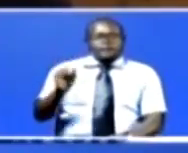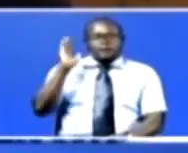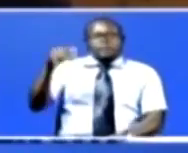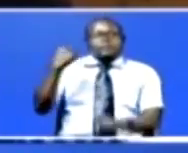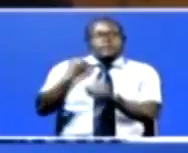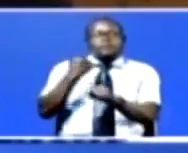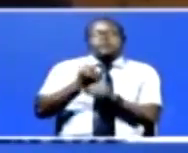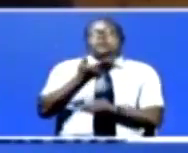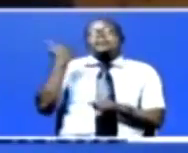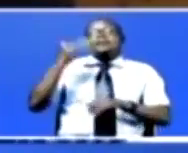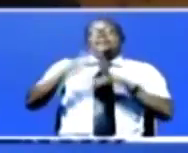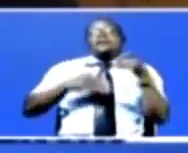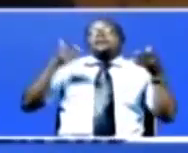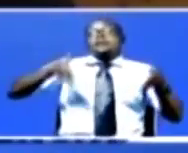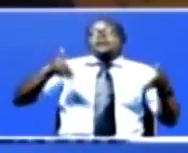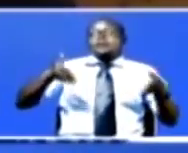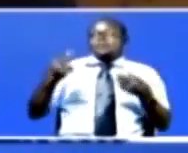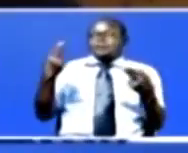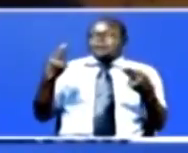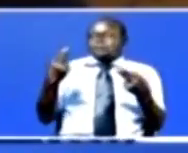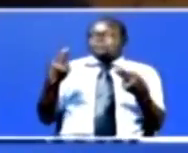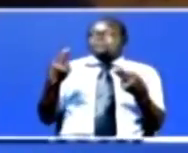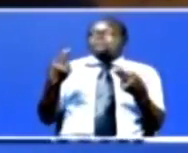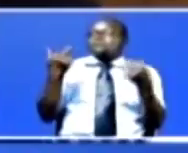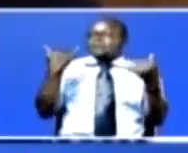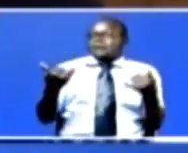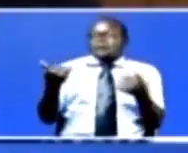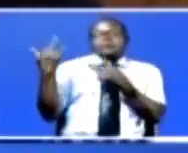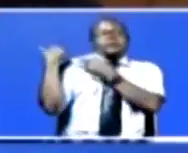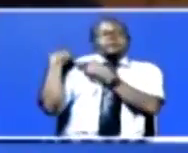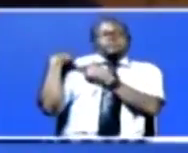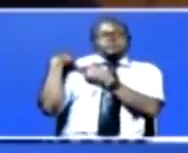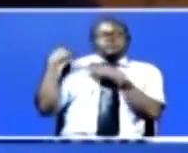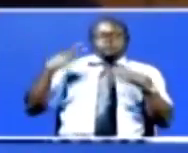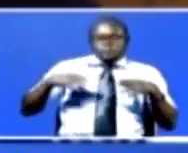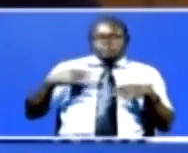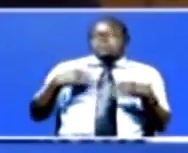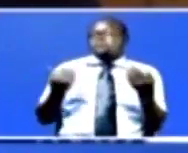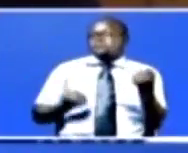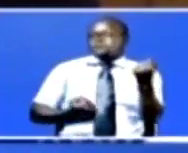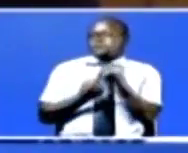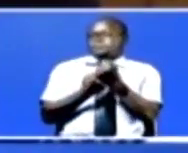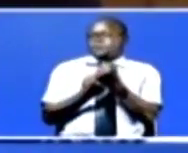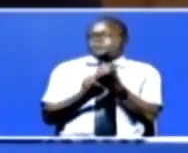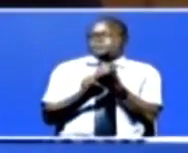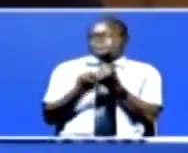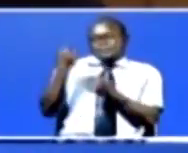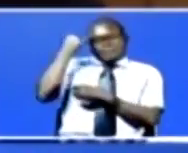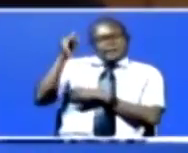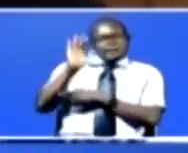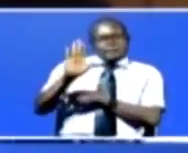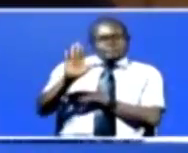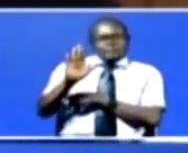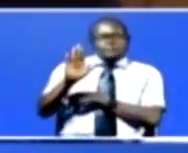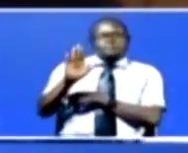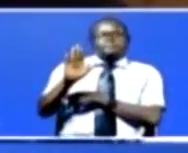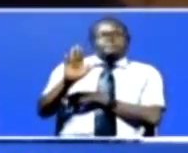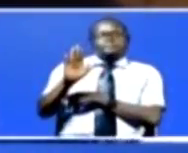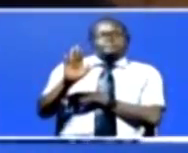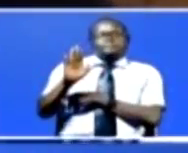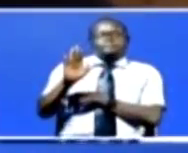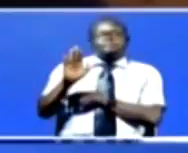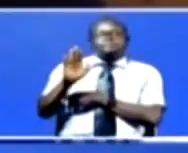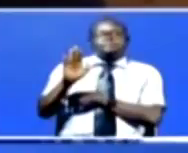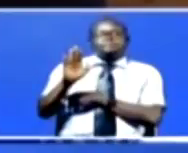watafanya vyema zaidi. Sasa ni jukumu la wadau wanaohusika hasa kwenye masuala ya uvumbuzi kutathmini uvumbuzi huu